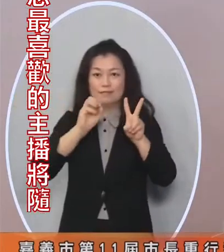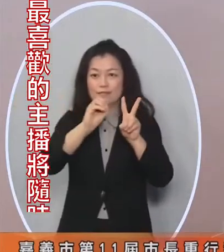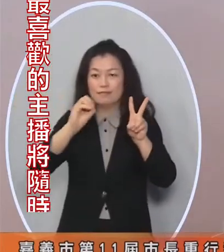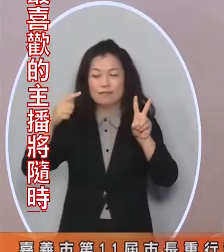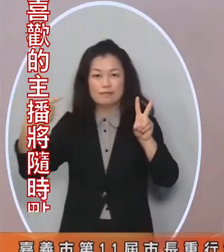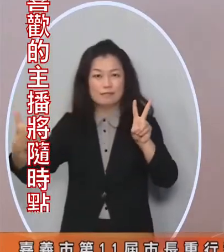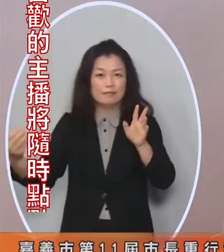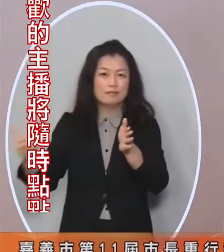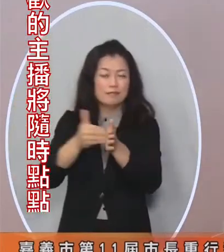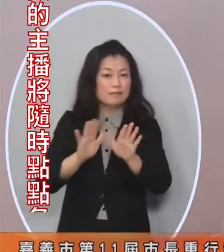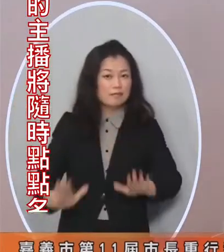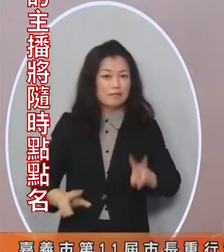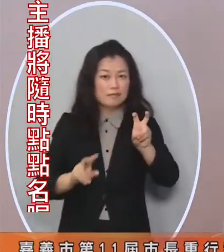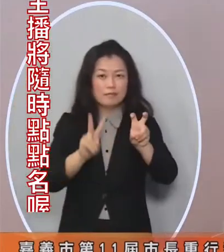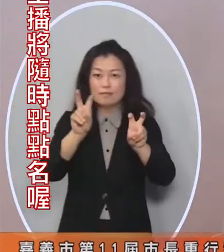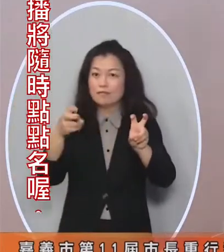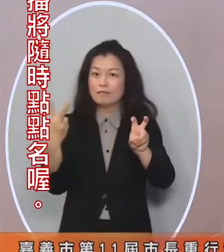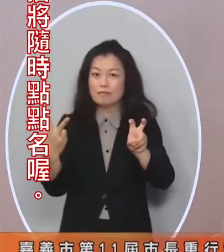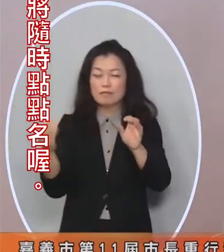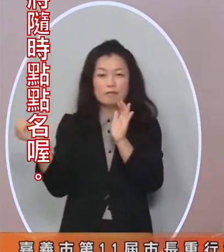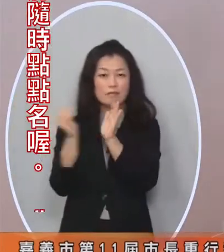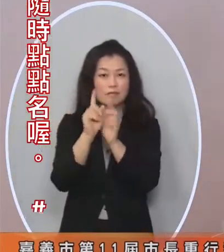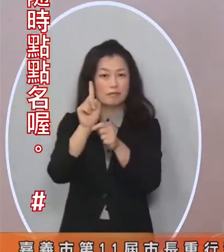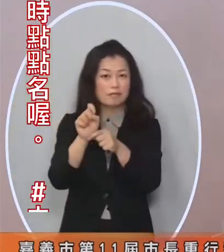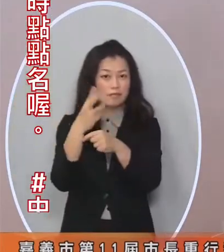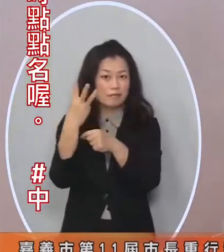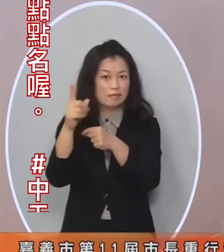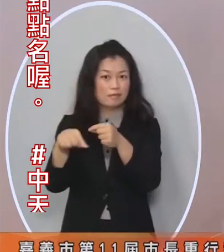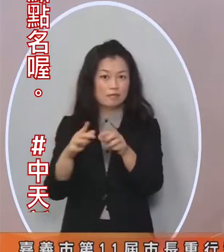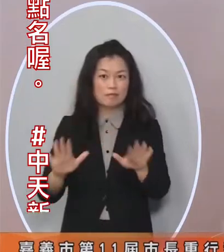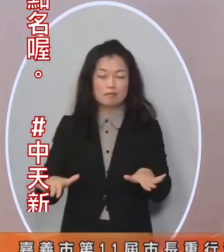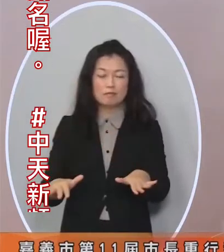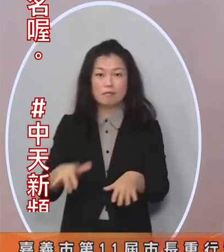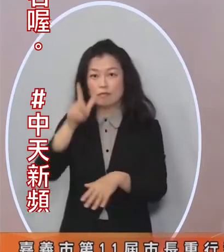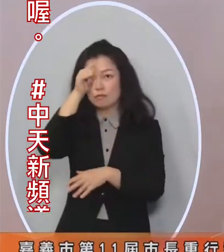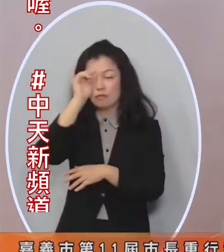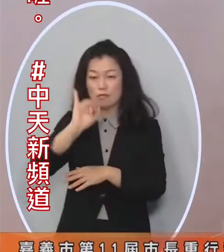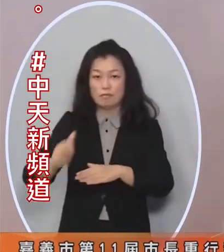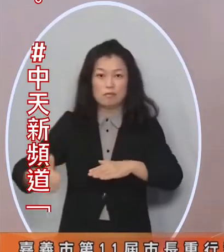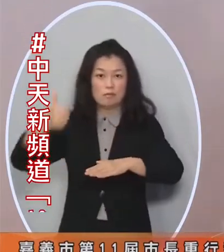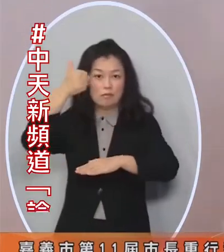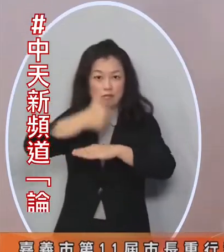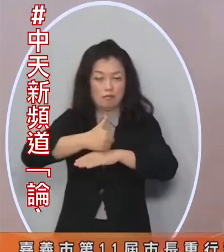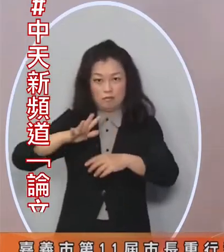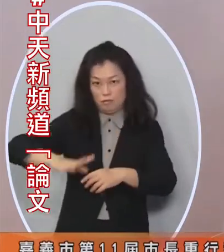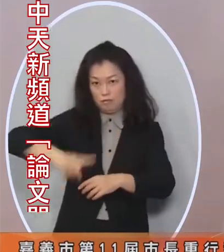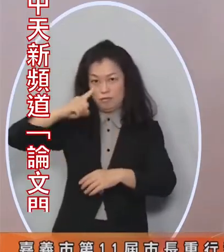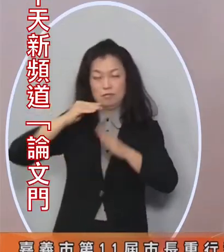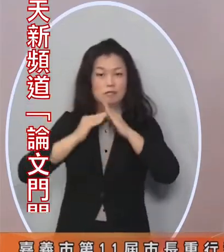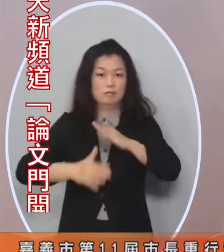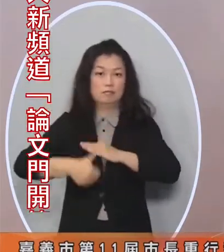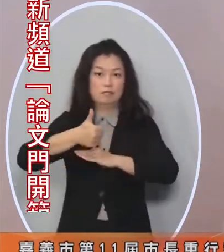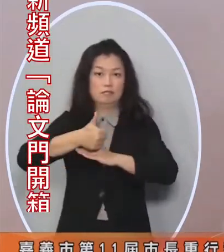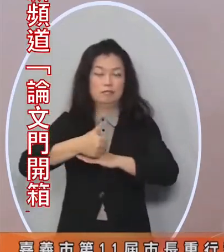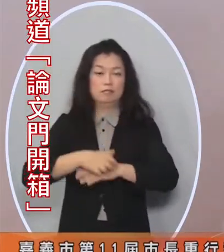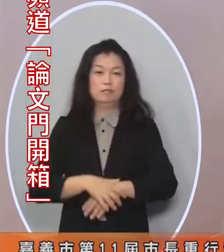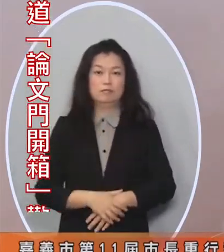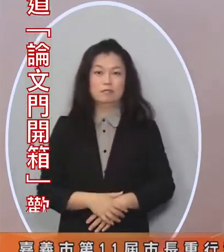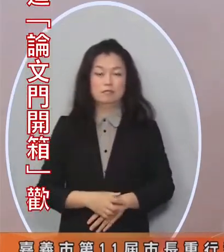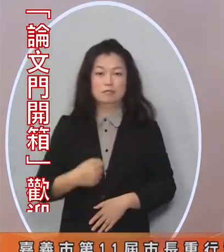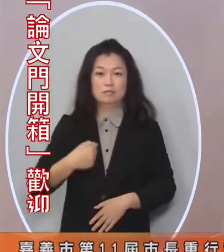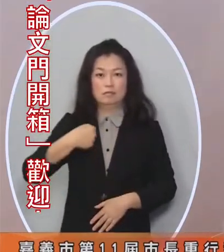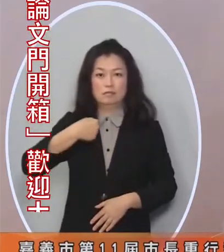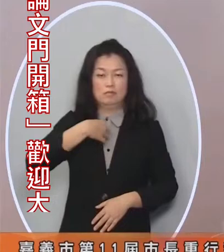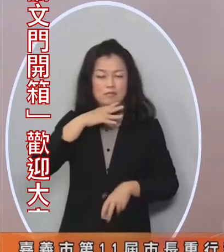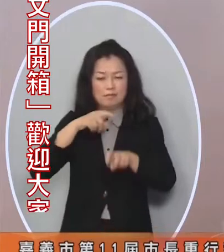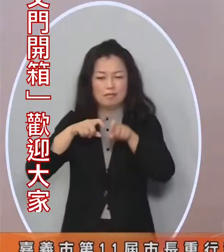在2022年了啊，已经将近13年了。黄敏惠当初是第一次当嘉义市市长，我那时候是沙